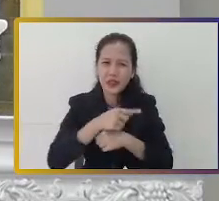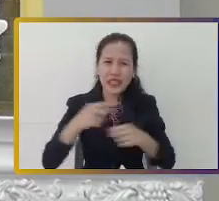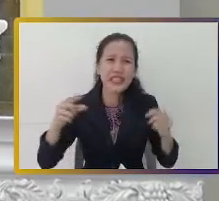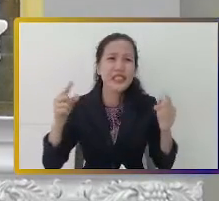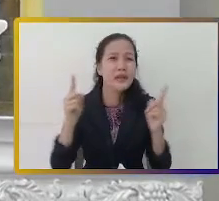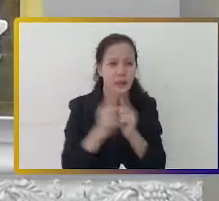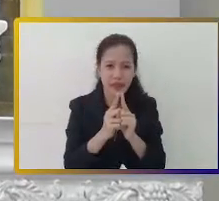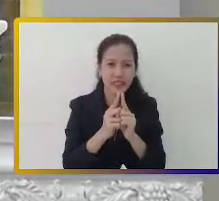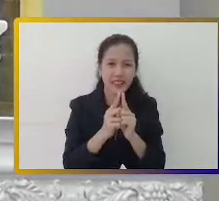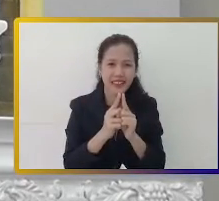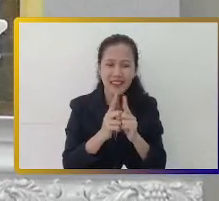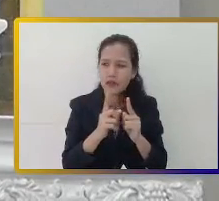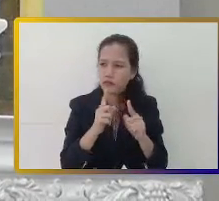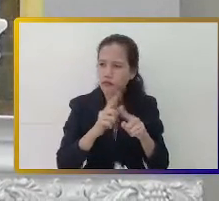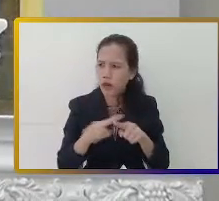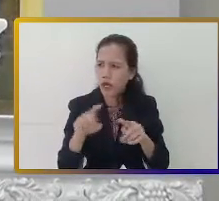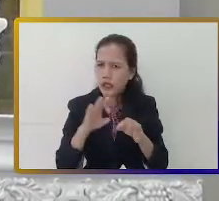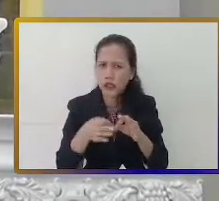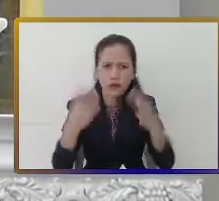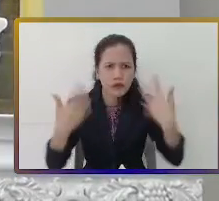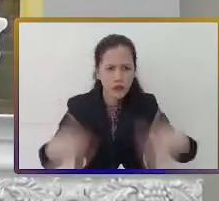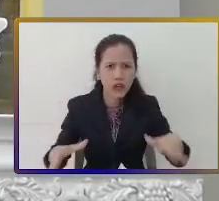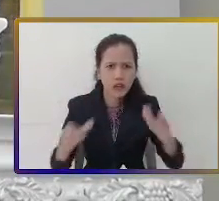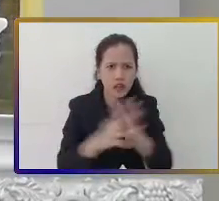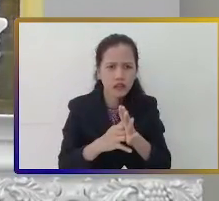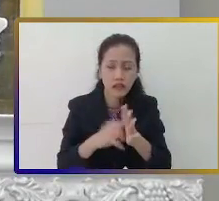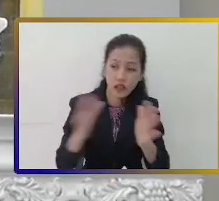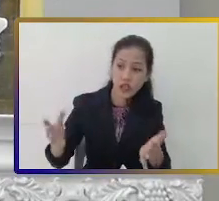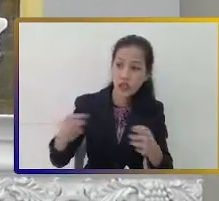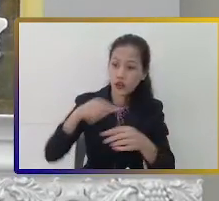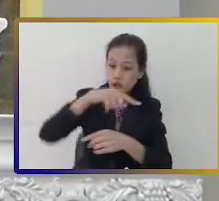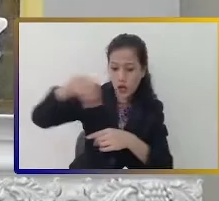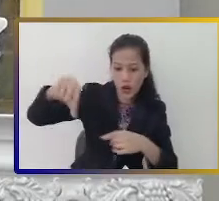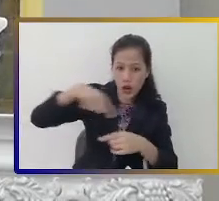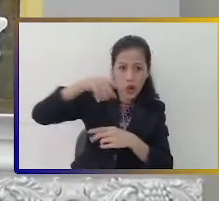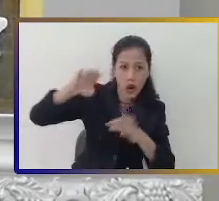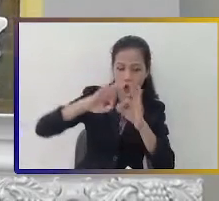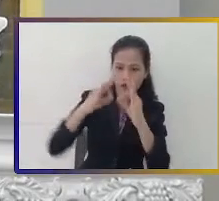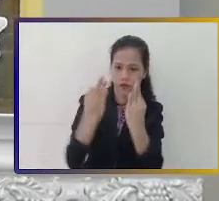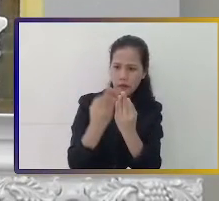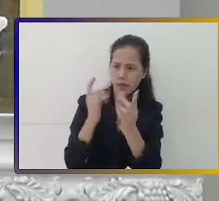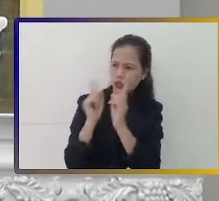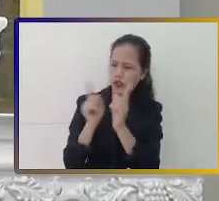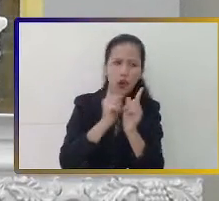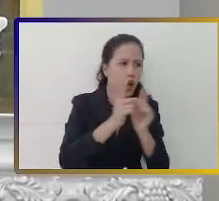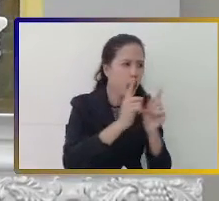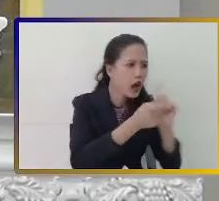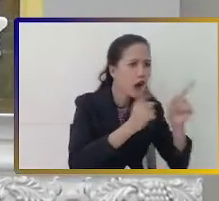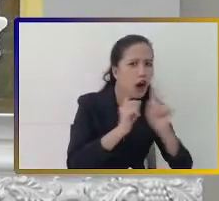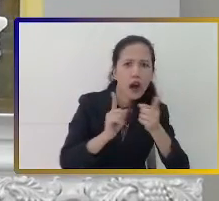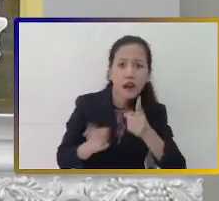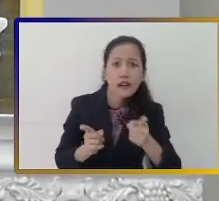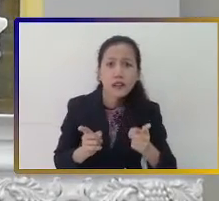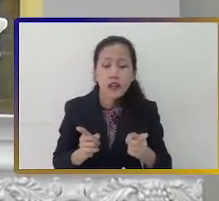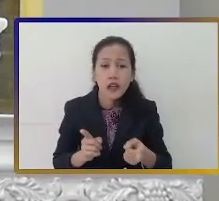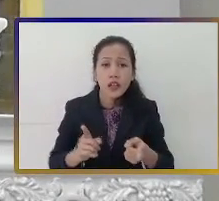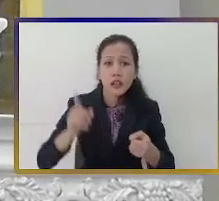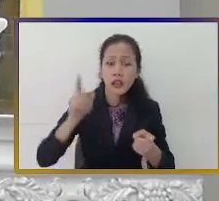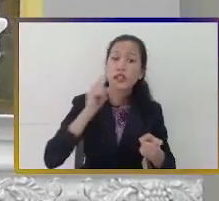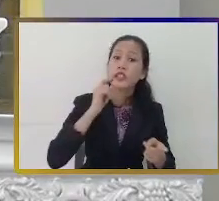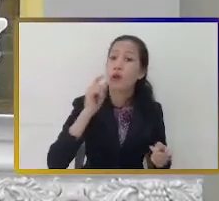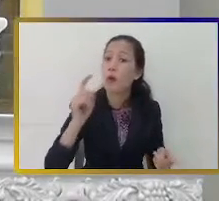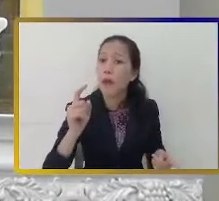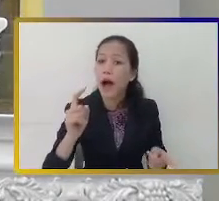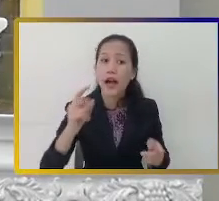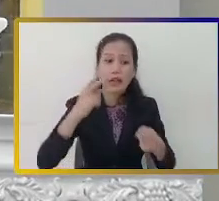natin? Paano na po ngayon kung kayo-kayo na lang ang nag-uusap ngayon? Nakikilala pa ba, nababanggit pa ba ang